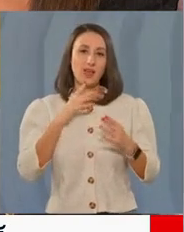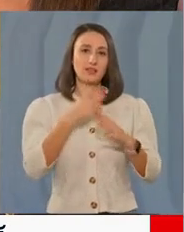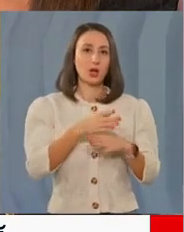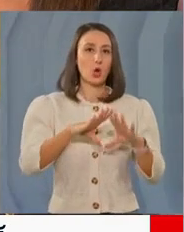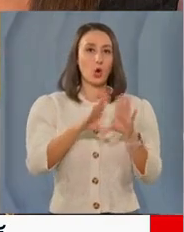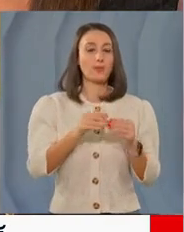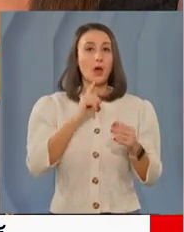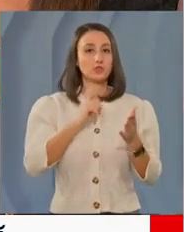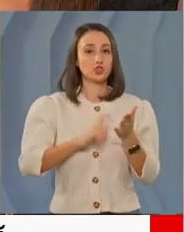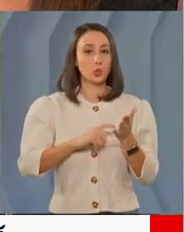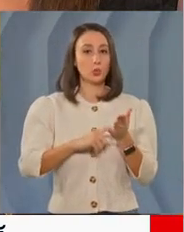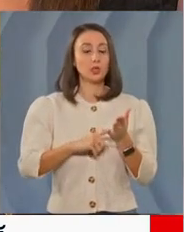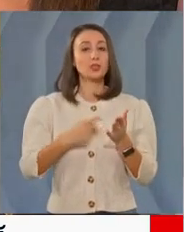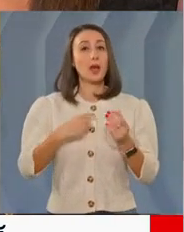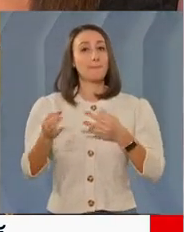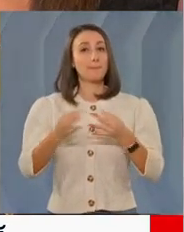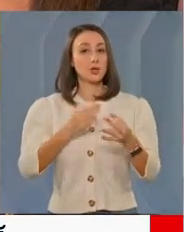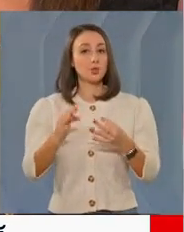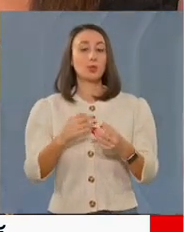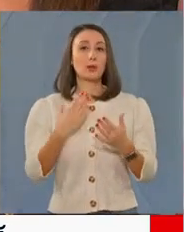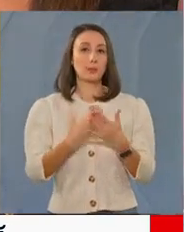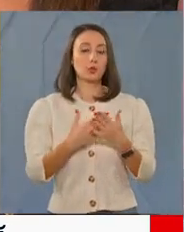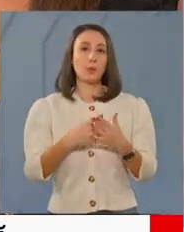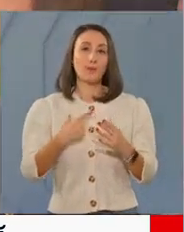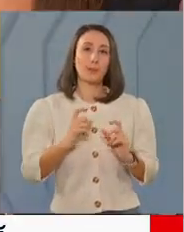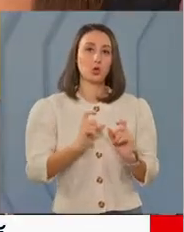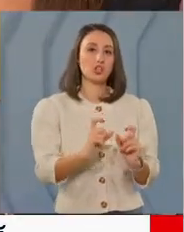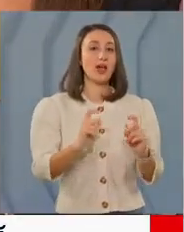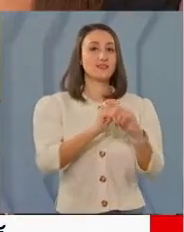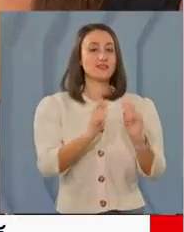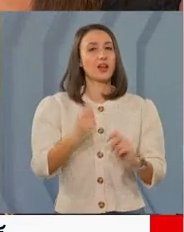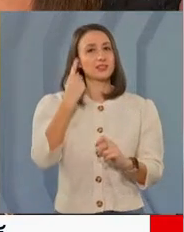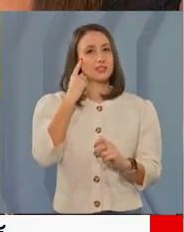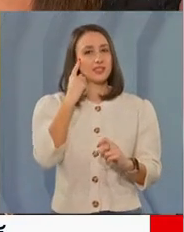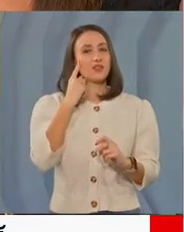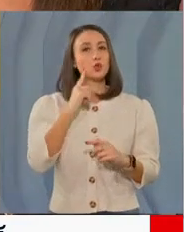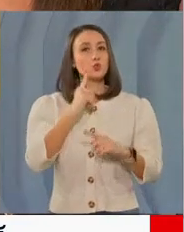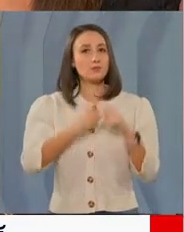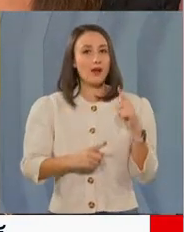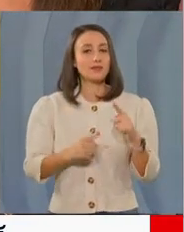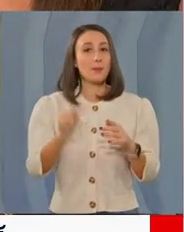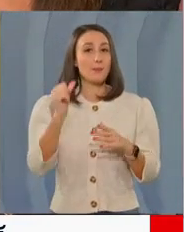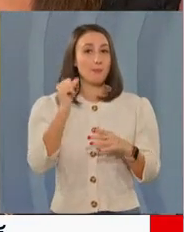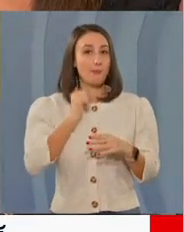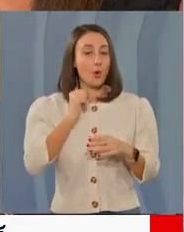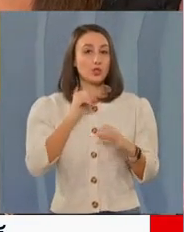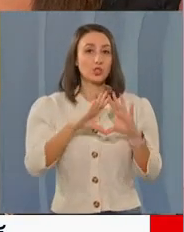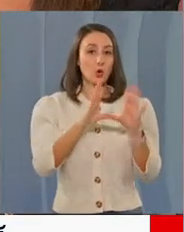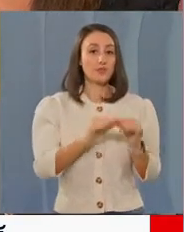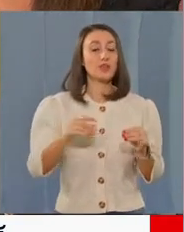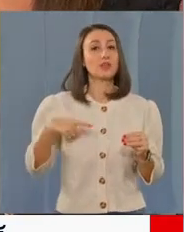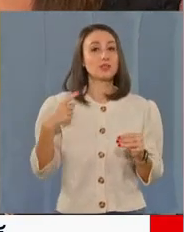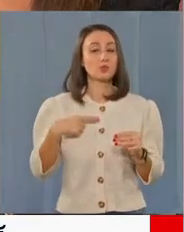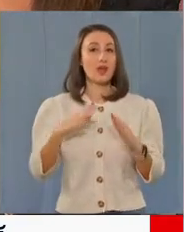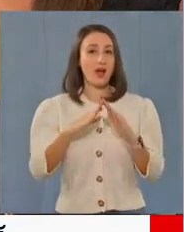România, am solicitat să se ia măsuri astfel încât să protejăm țara. Gândiți-vă că jumătate din porcii României se află